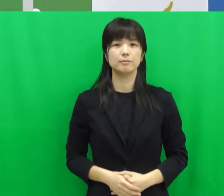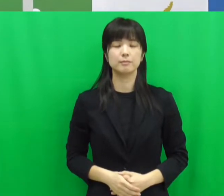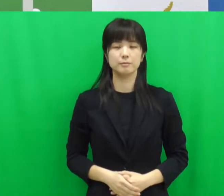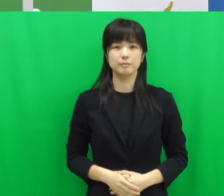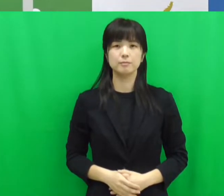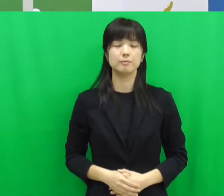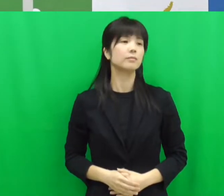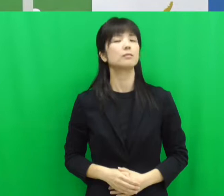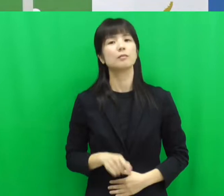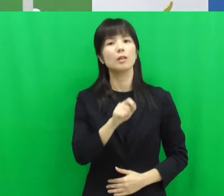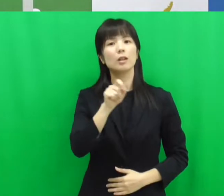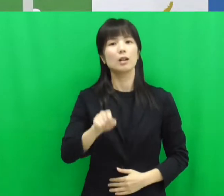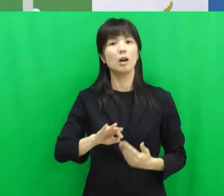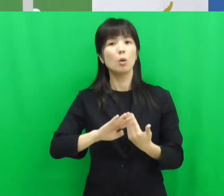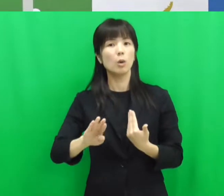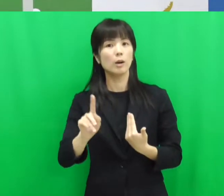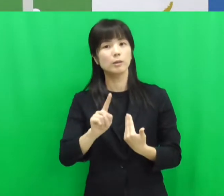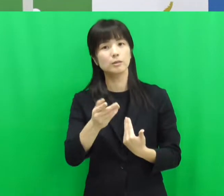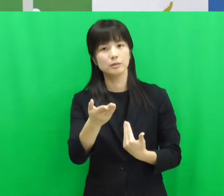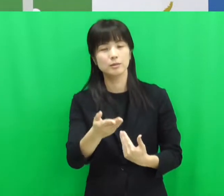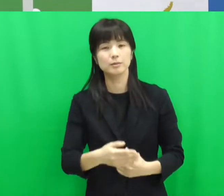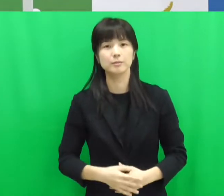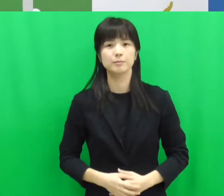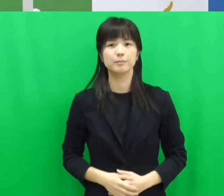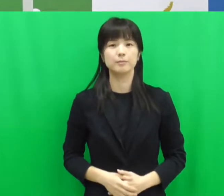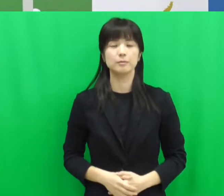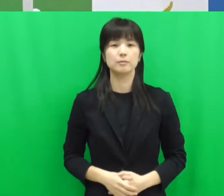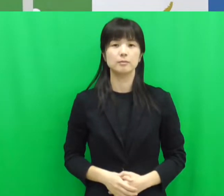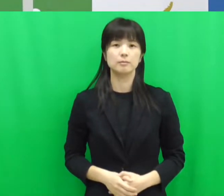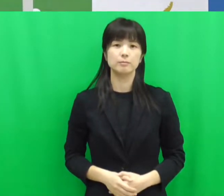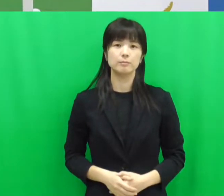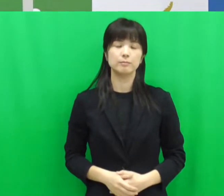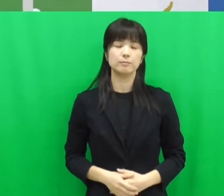この件に関しまして、他にございますでしょうか。